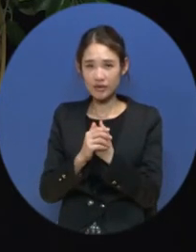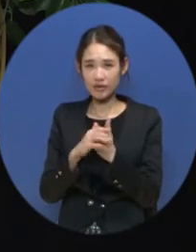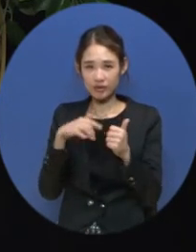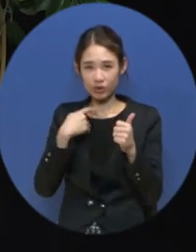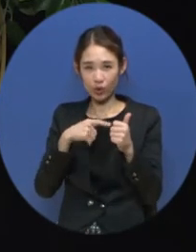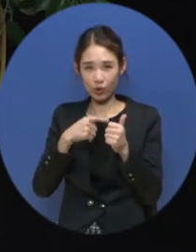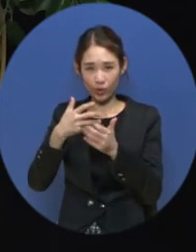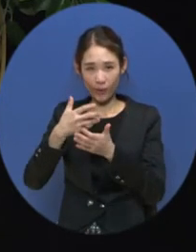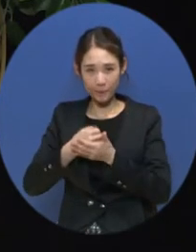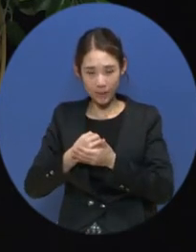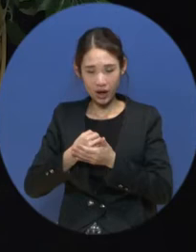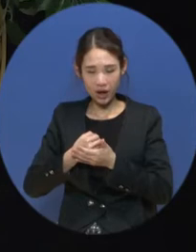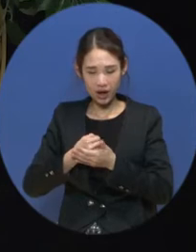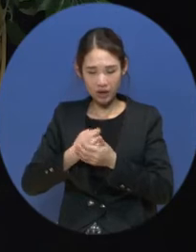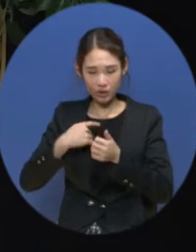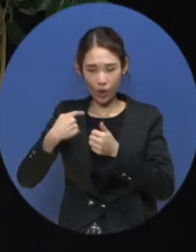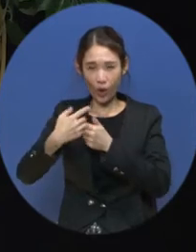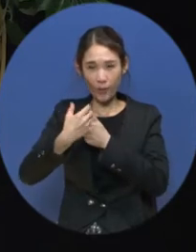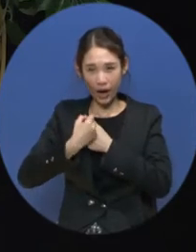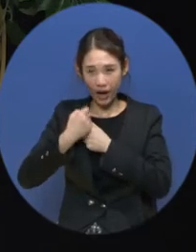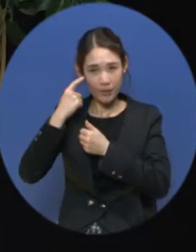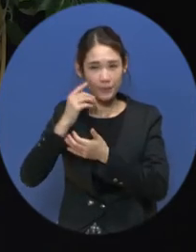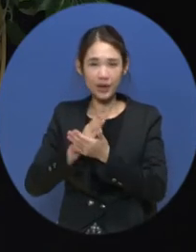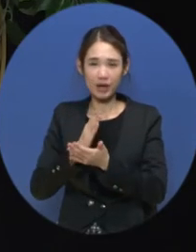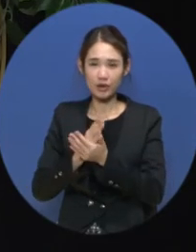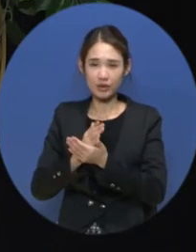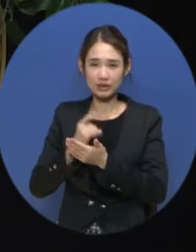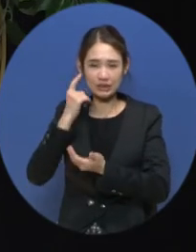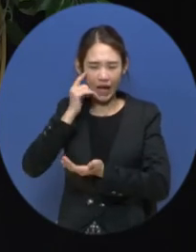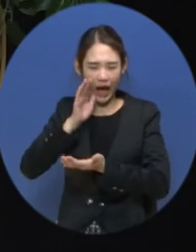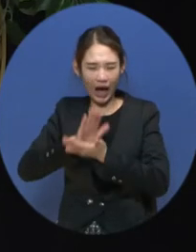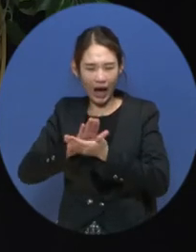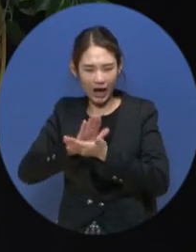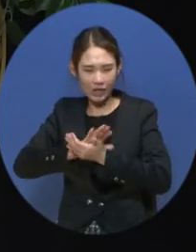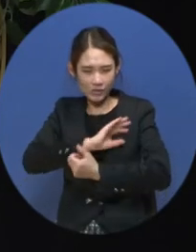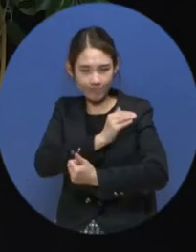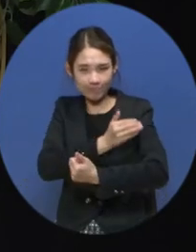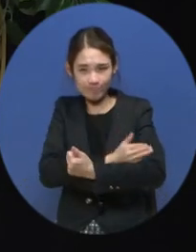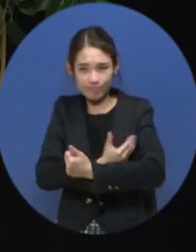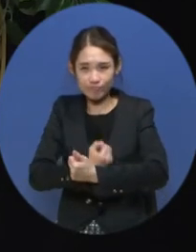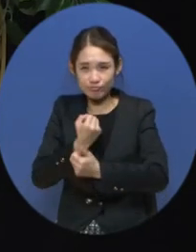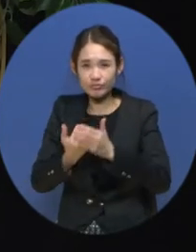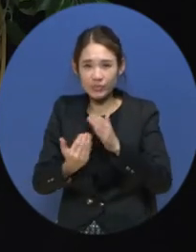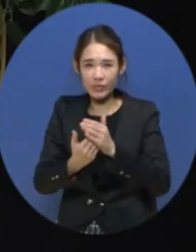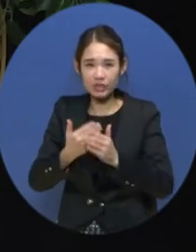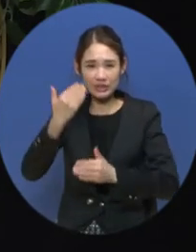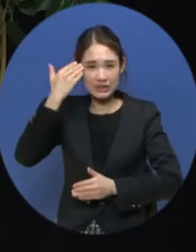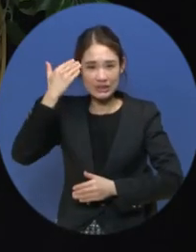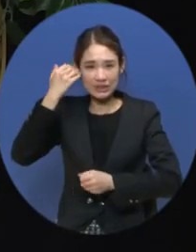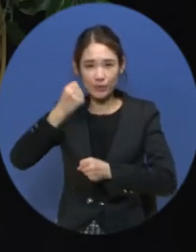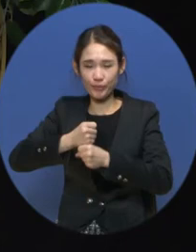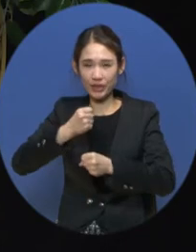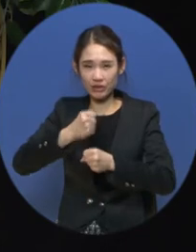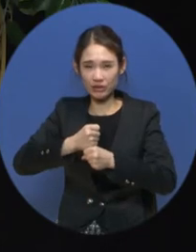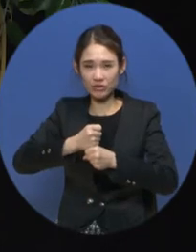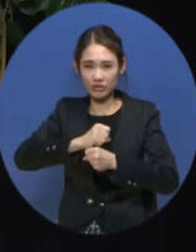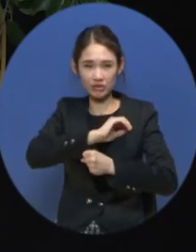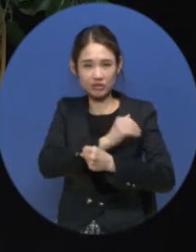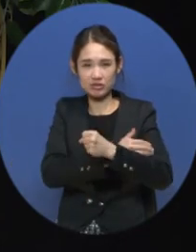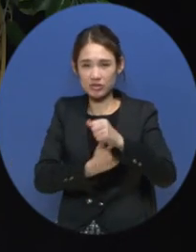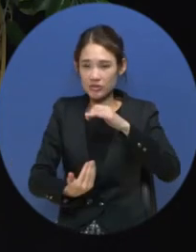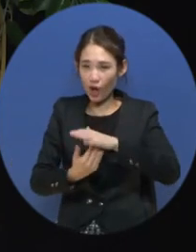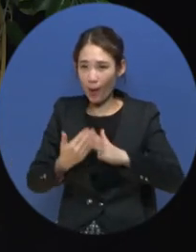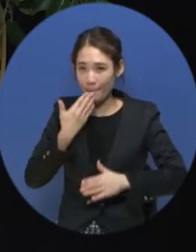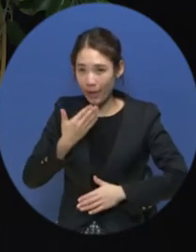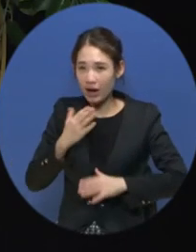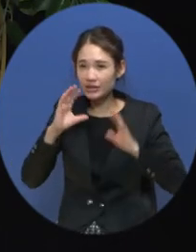교육을 받아지는 존재가 아니라 스스로 유능한 아이로서 스스로 지식을 구성하는 능력이 있더라. 그래서 아이